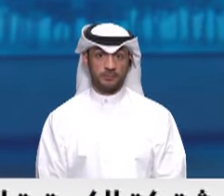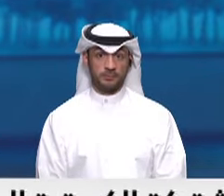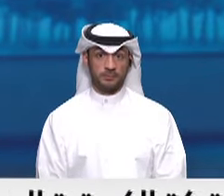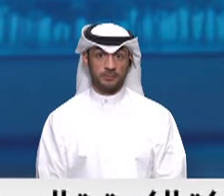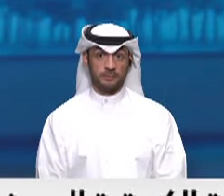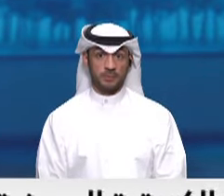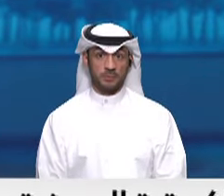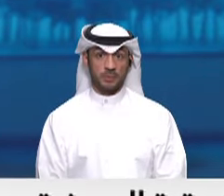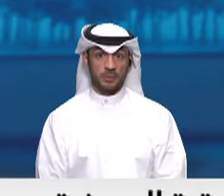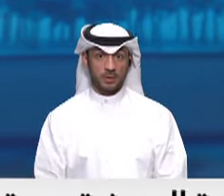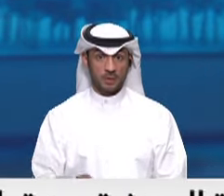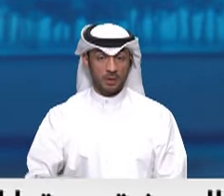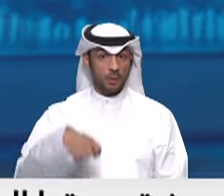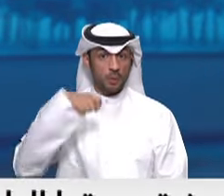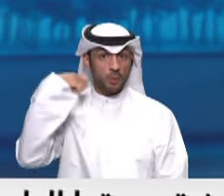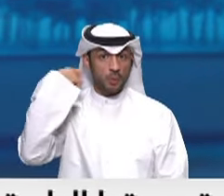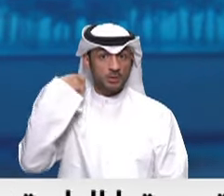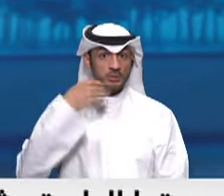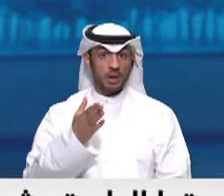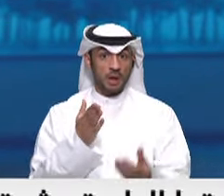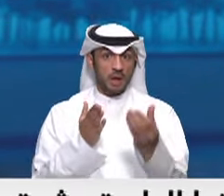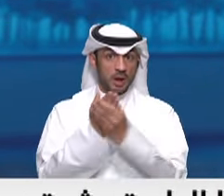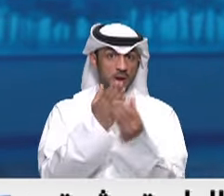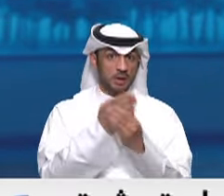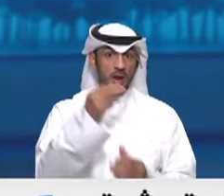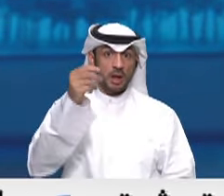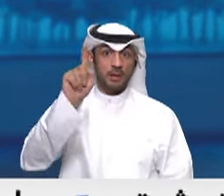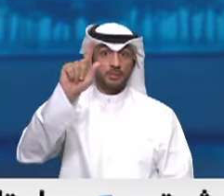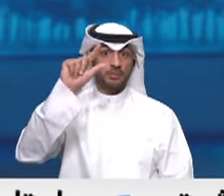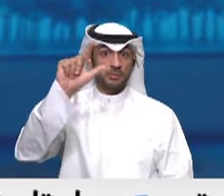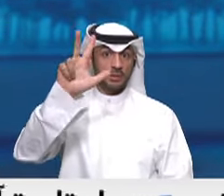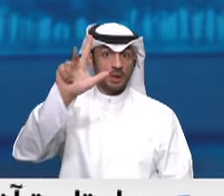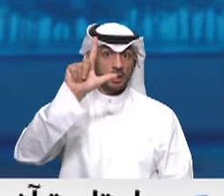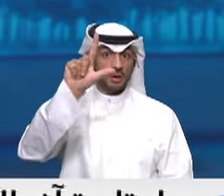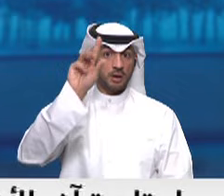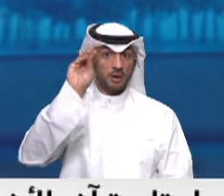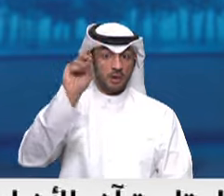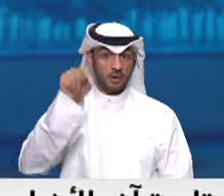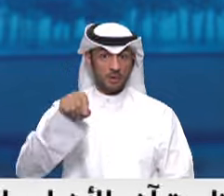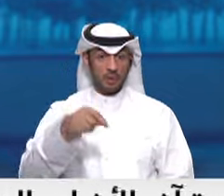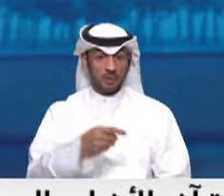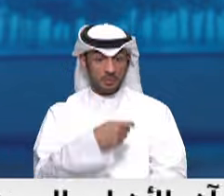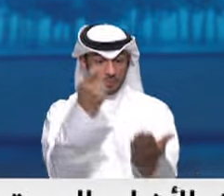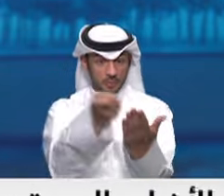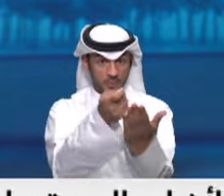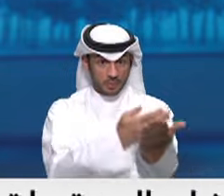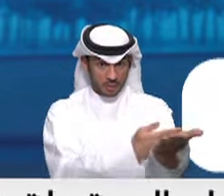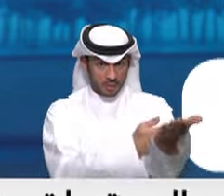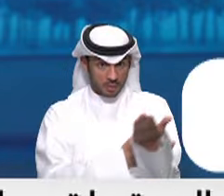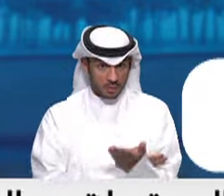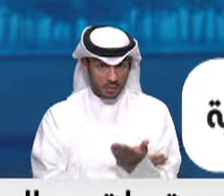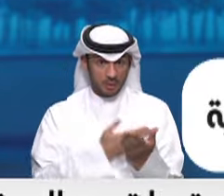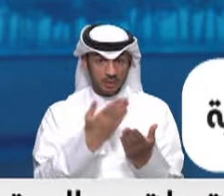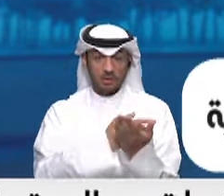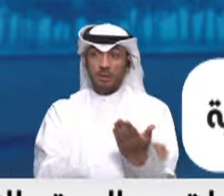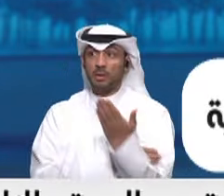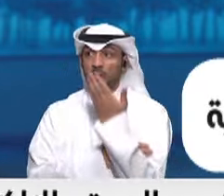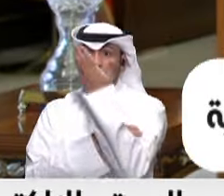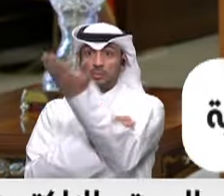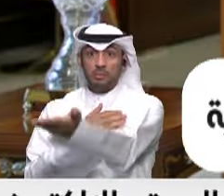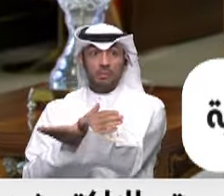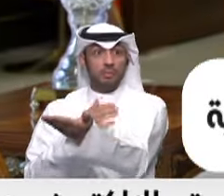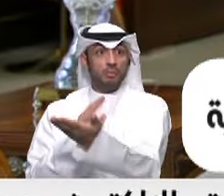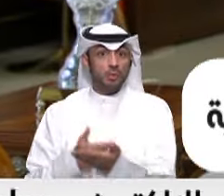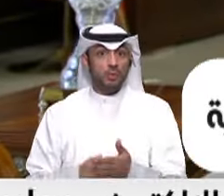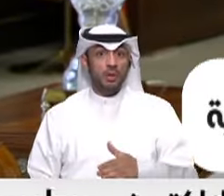تسلم وزير الخارجيه عبد الله الحياه رساله خطيه موجهه الى حضره صاحب السمو امير البلاد الشيخ مشعل